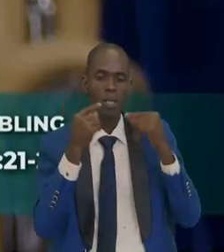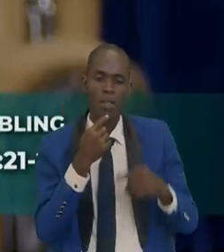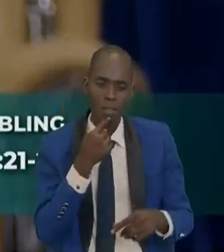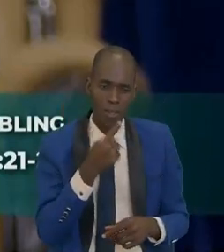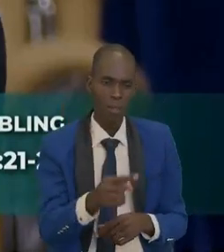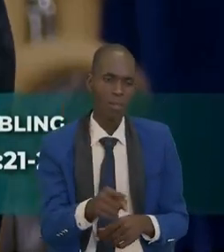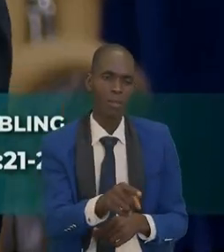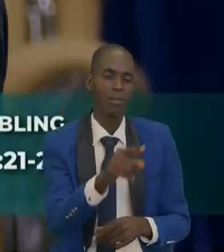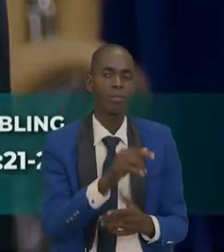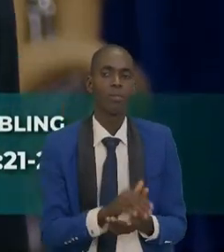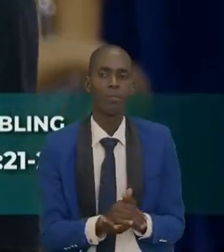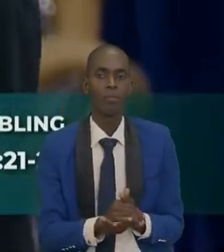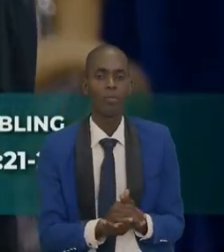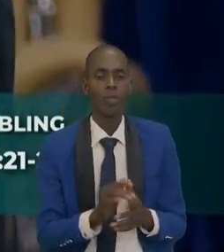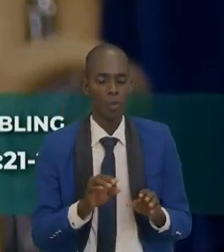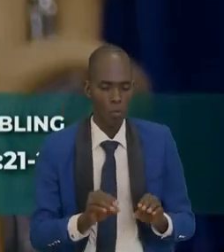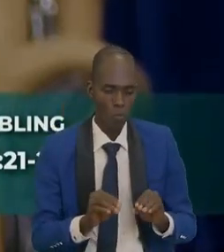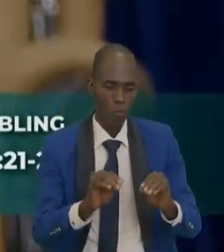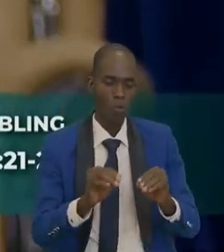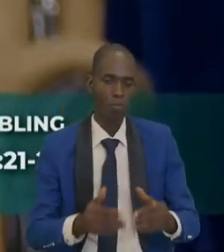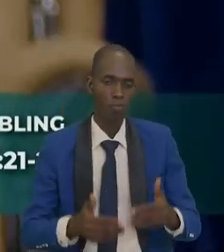dis-leur d'avancer.